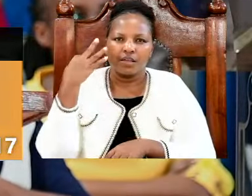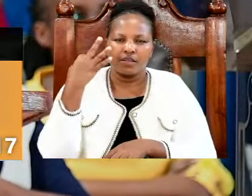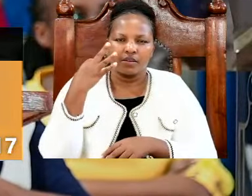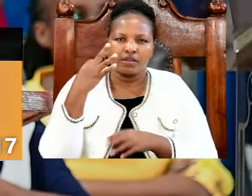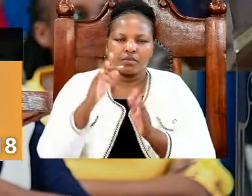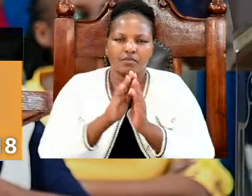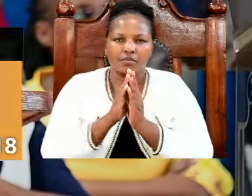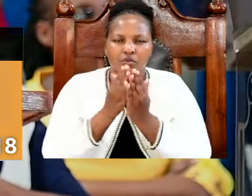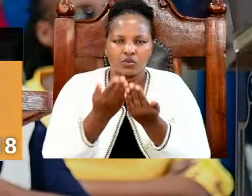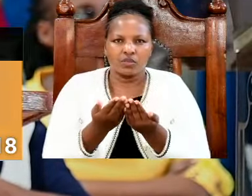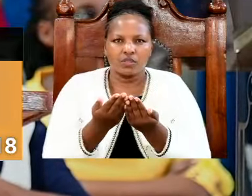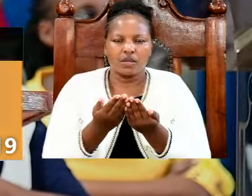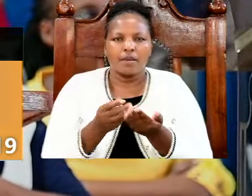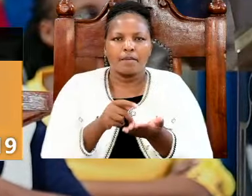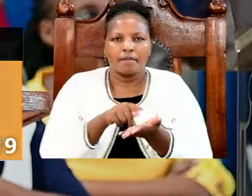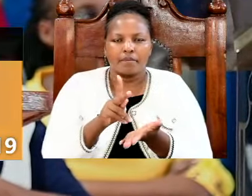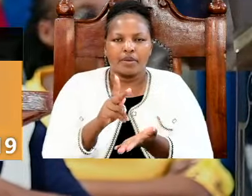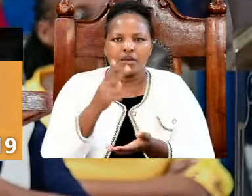na